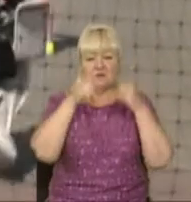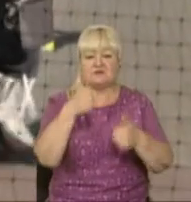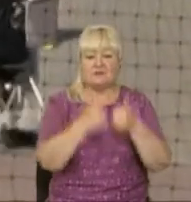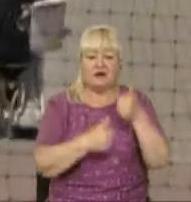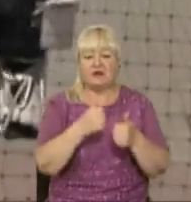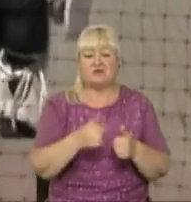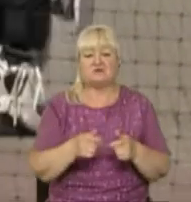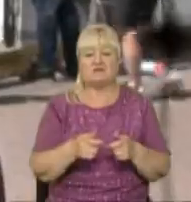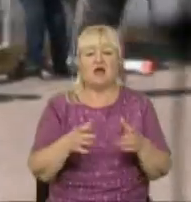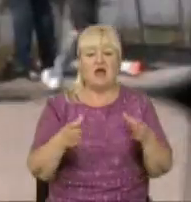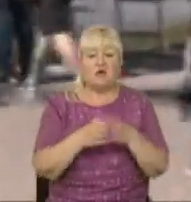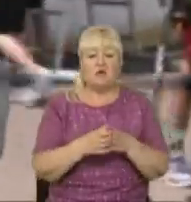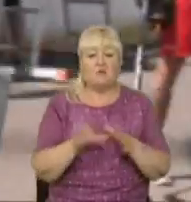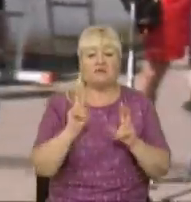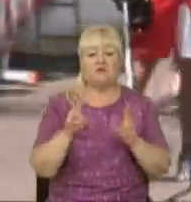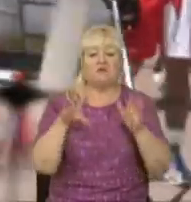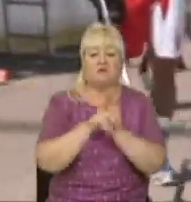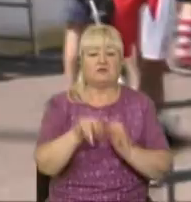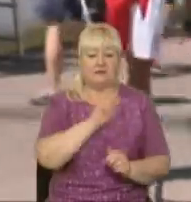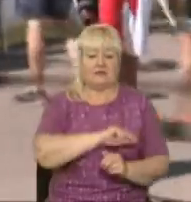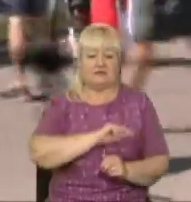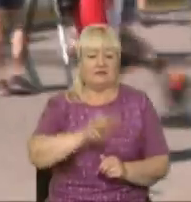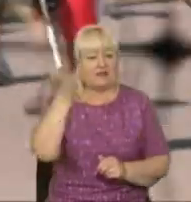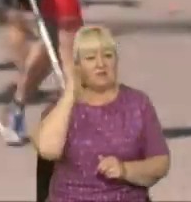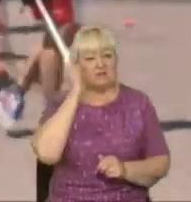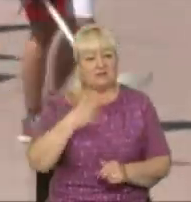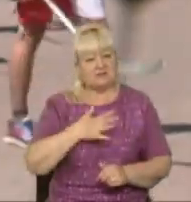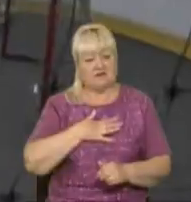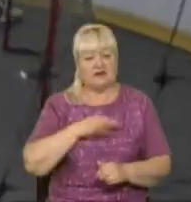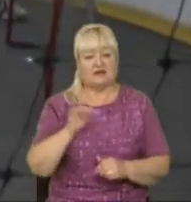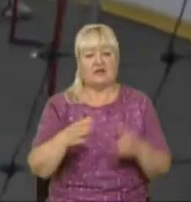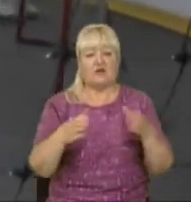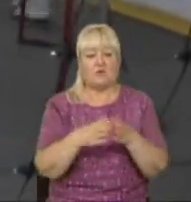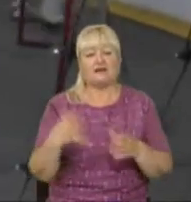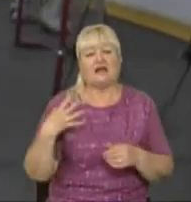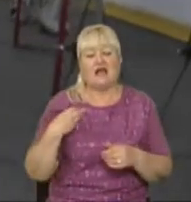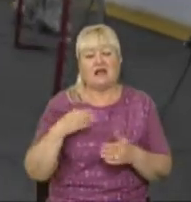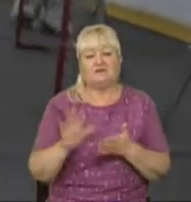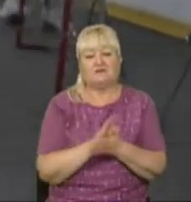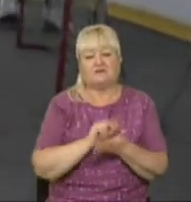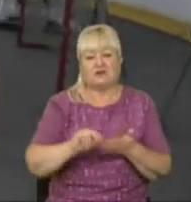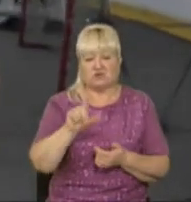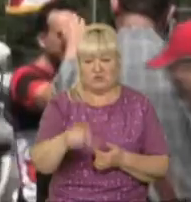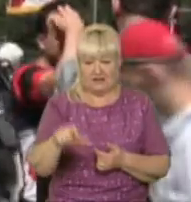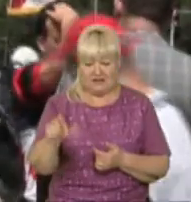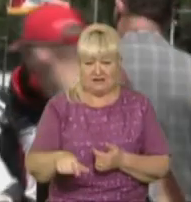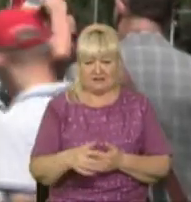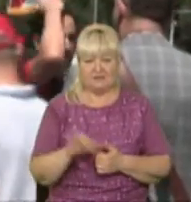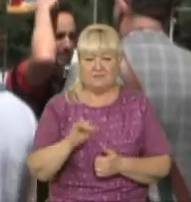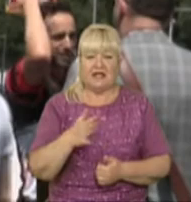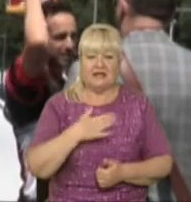хокейна команда, до складу якої входять працівники посольства Канади, а також команда львівських журналістів. Наші і канадські,